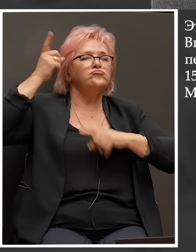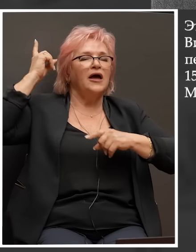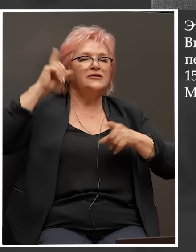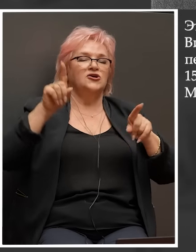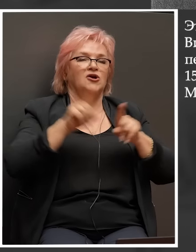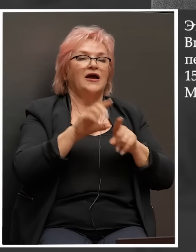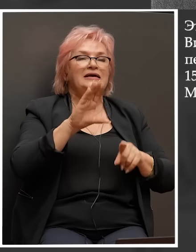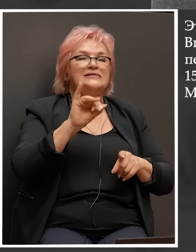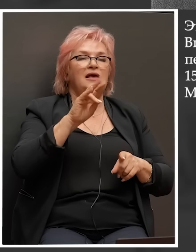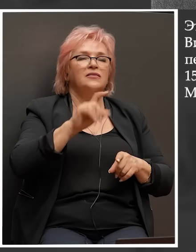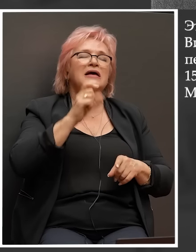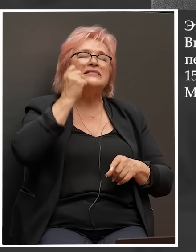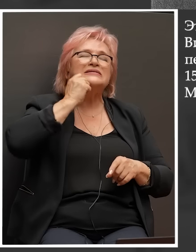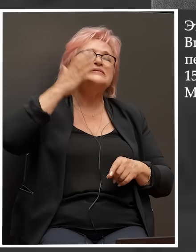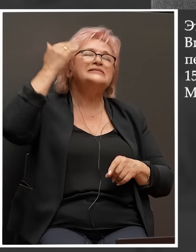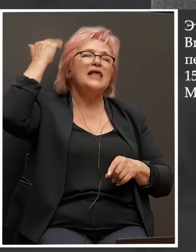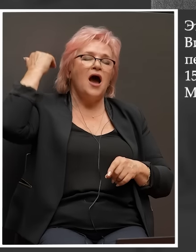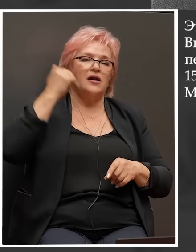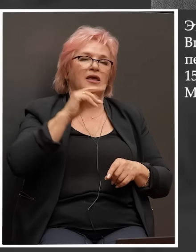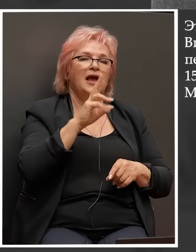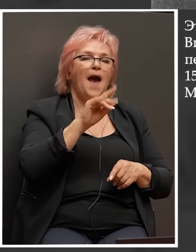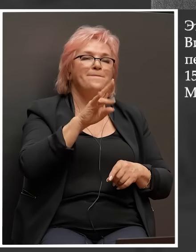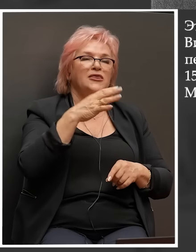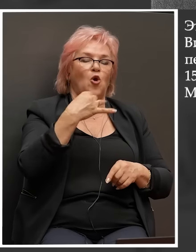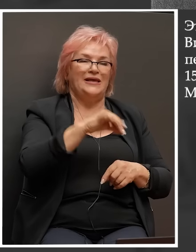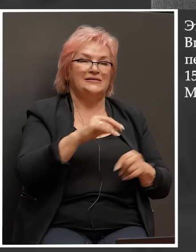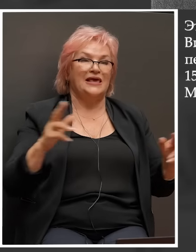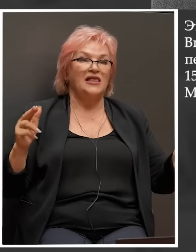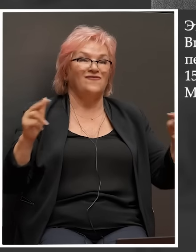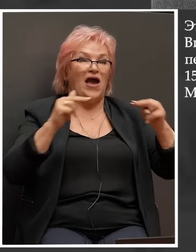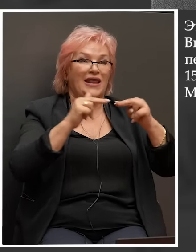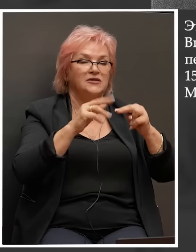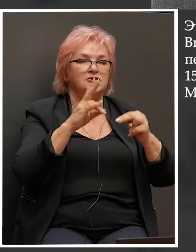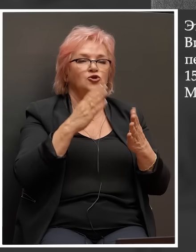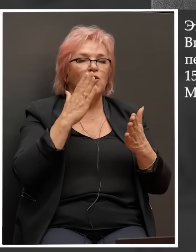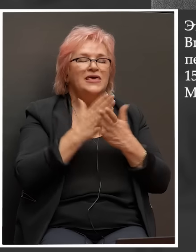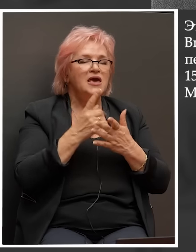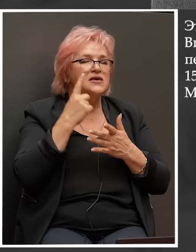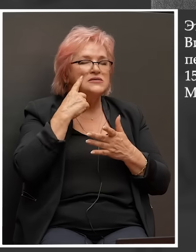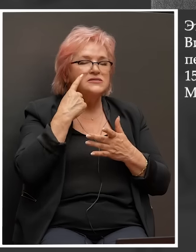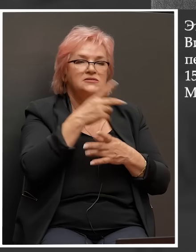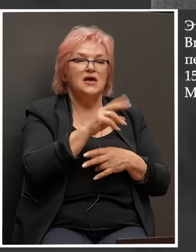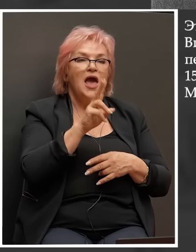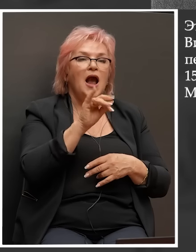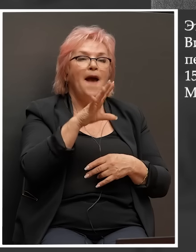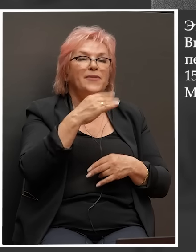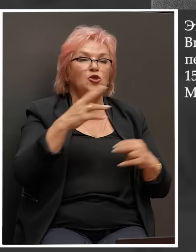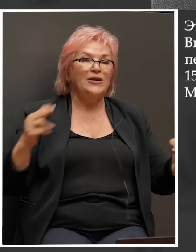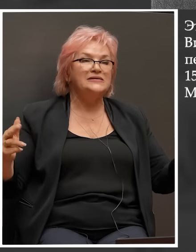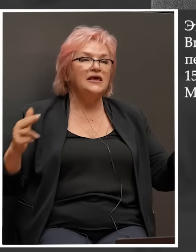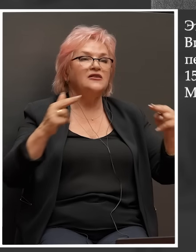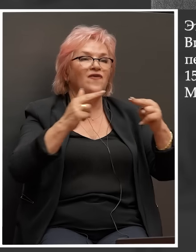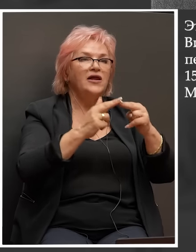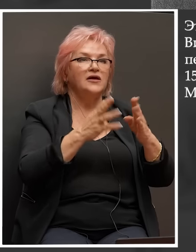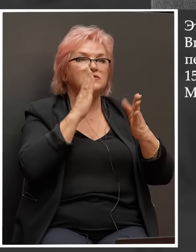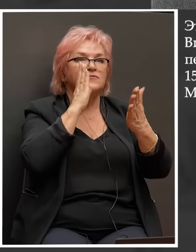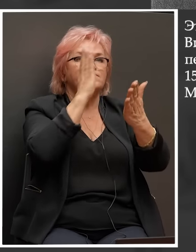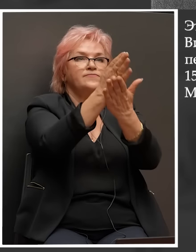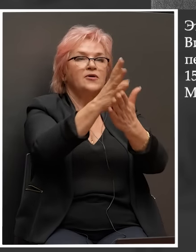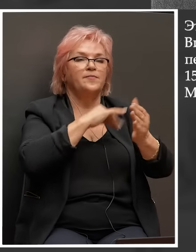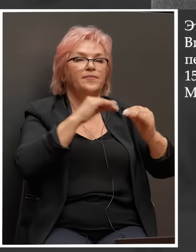сената, старого капитолийского дворца. Но есть один очень важный нюанс. Капитолийский дворец смотрел на